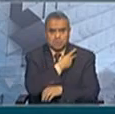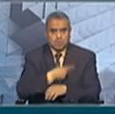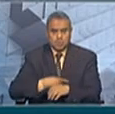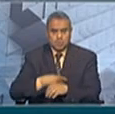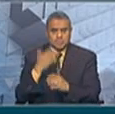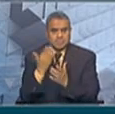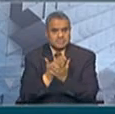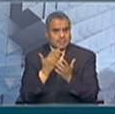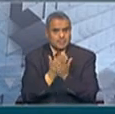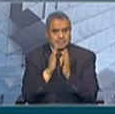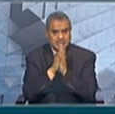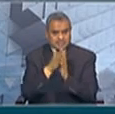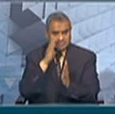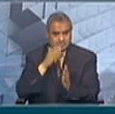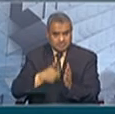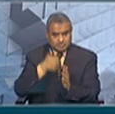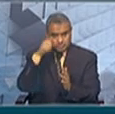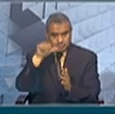الاعتذار؟